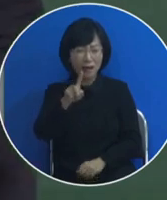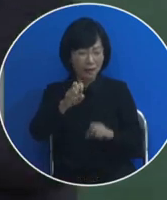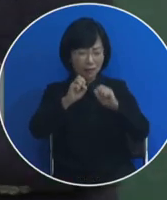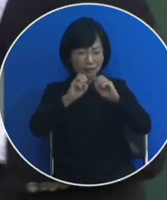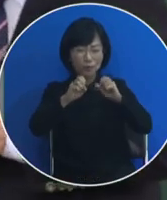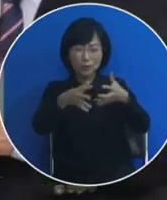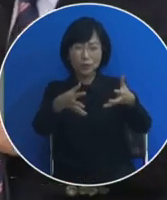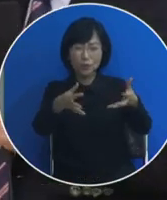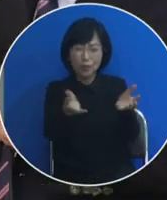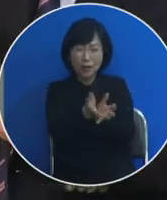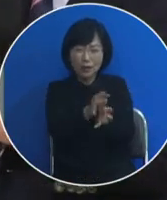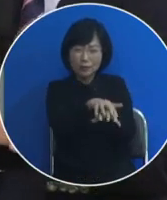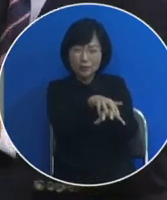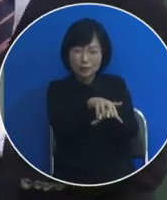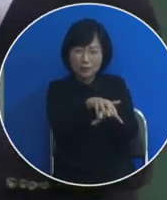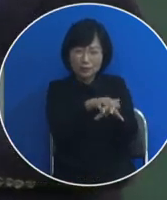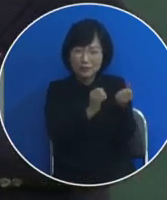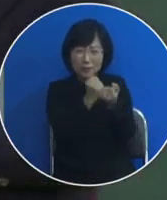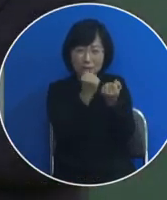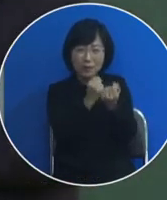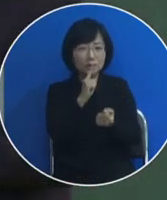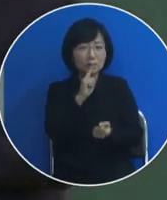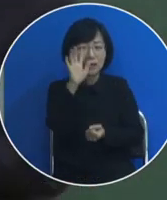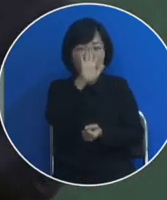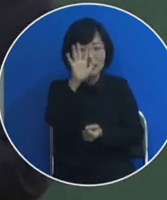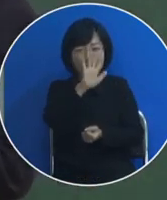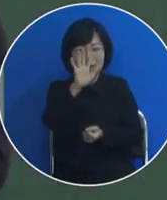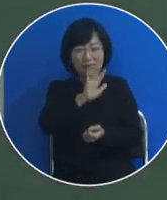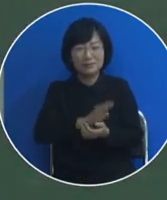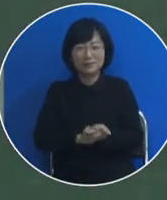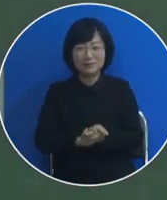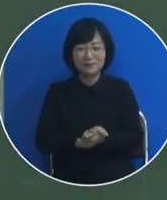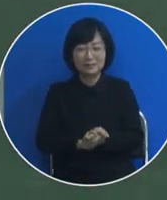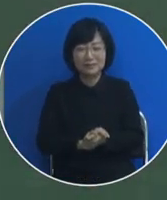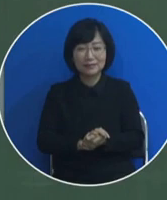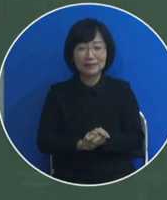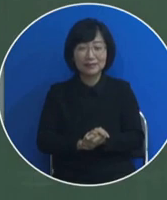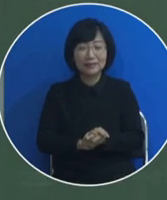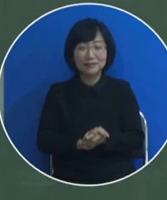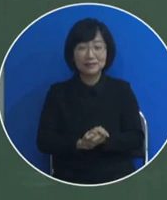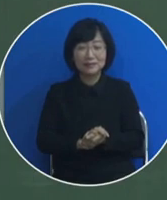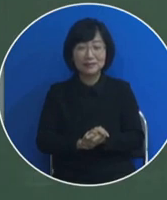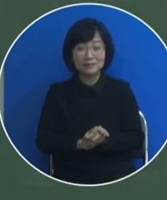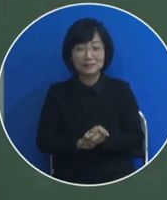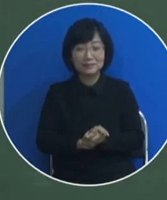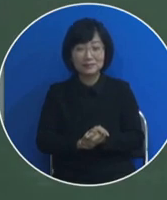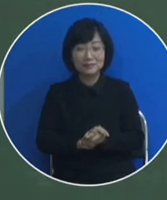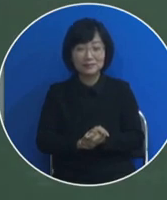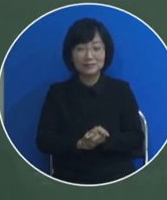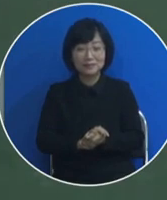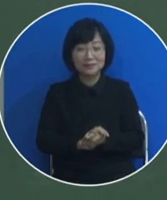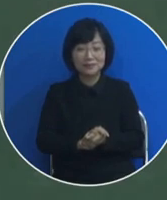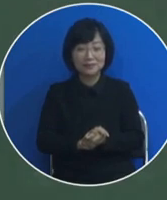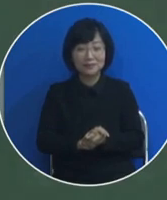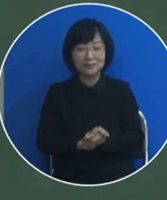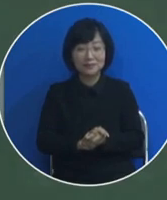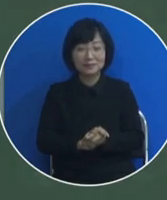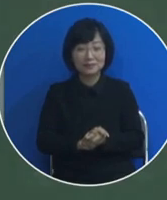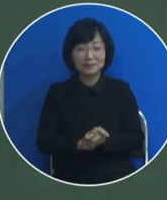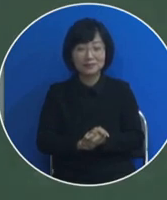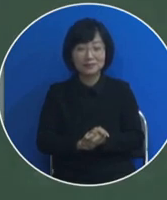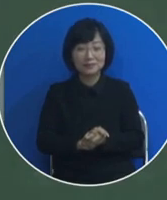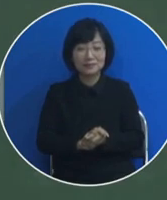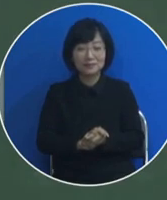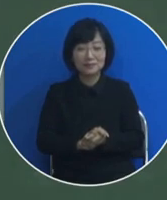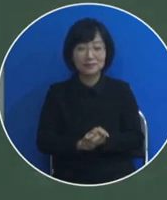rema organization. I'm not talking about that organization. Please don't misunderstand me. 자, 이 사람들에게 어떤 숨은 목표,